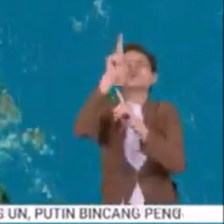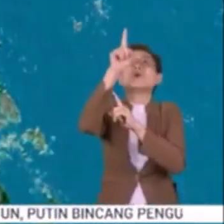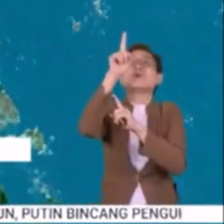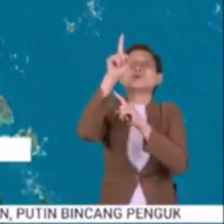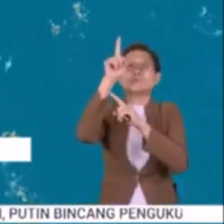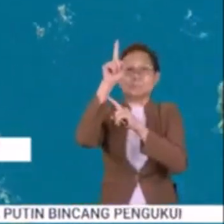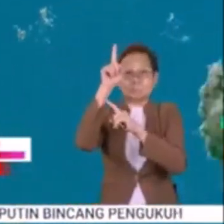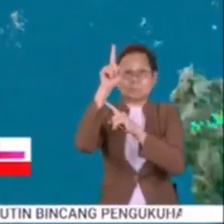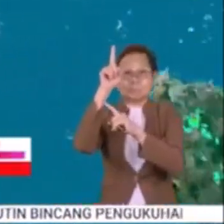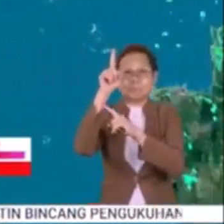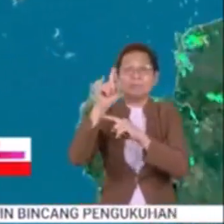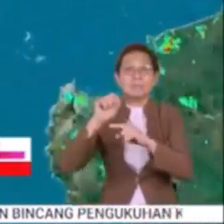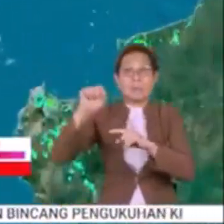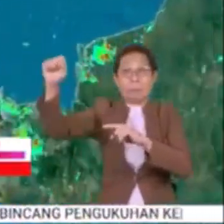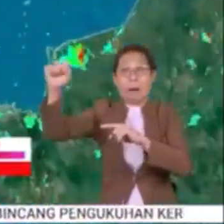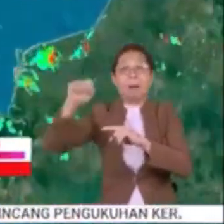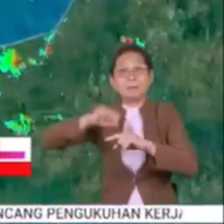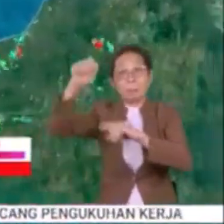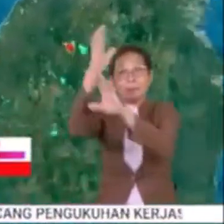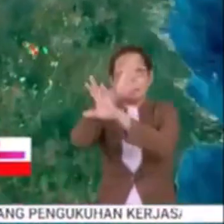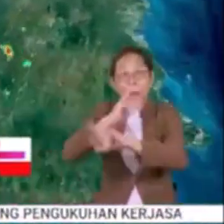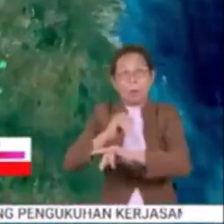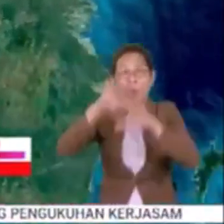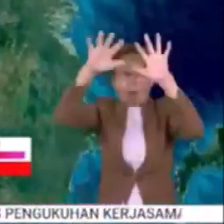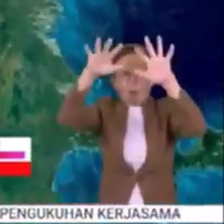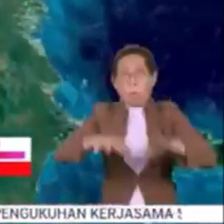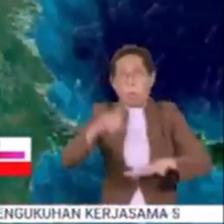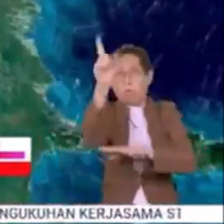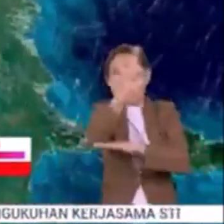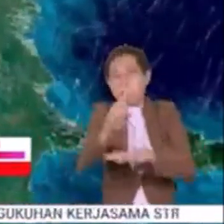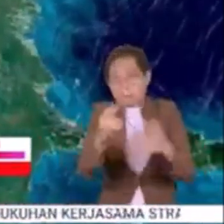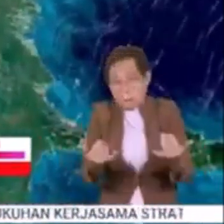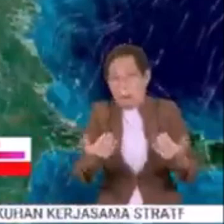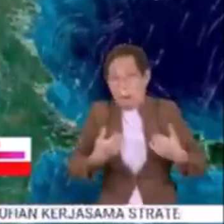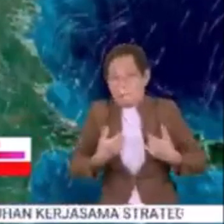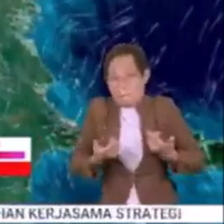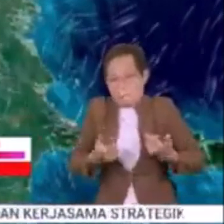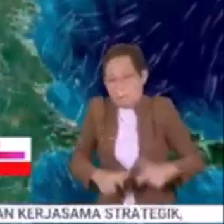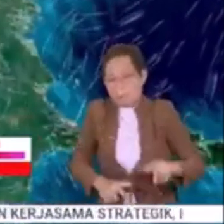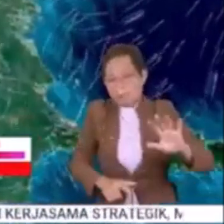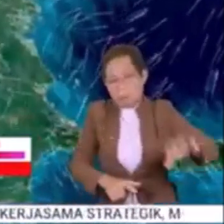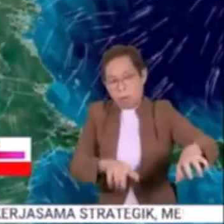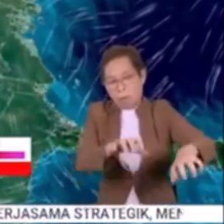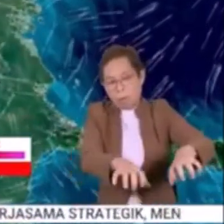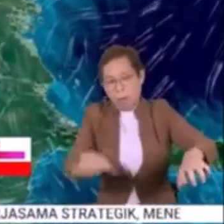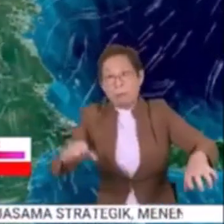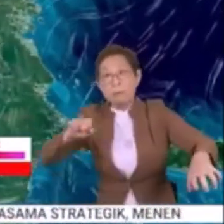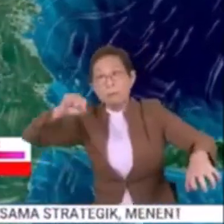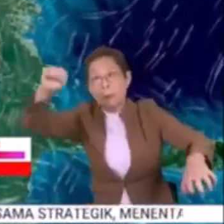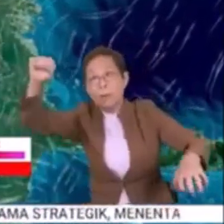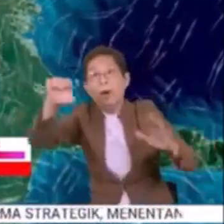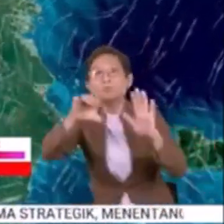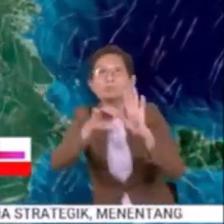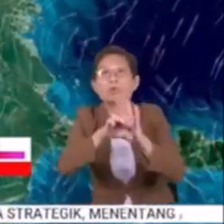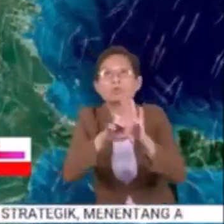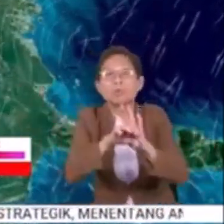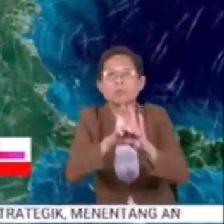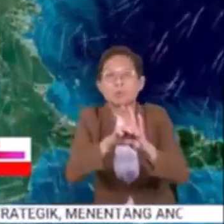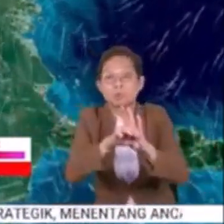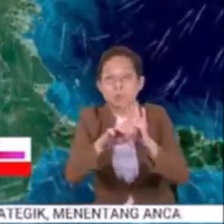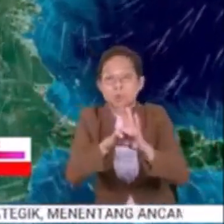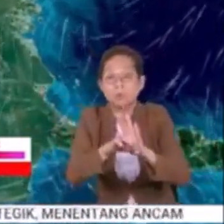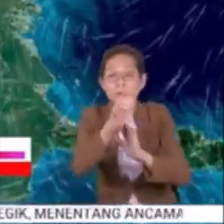negeri Sabah dan Sarawak pula melihatkan keadaan cuaca hujan lebat dan ribut petir yang turut berlaku di beberapa bahagian di negeri Sabah seperti di